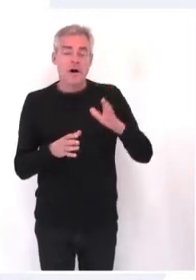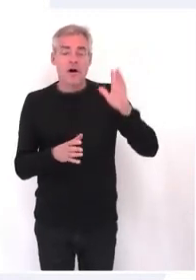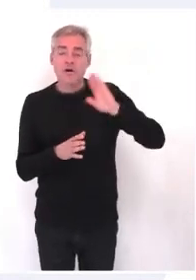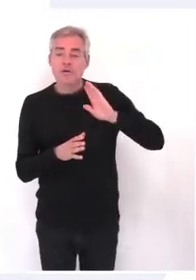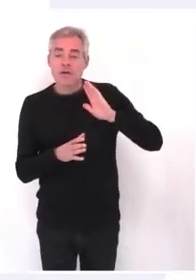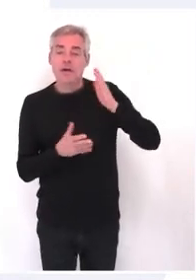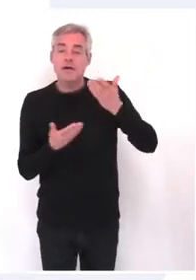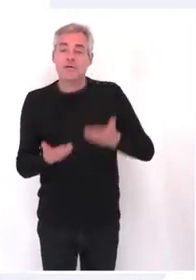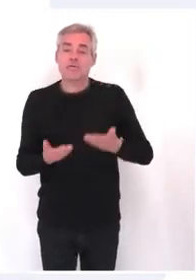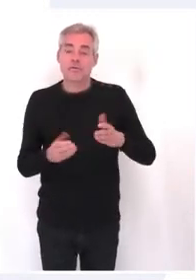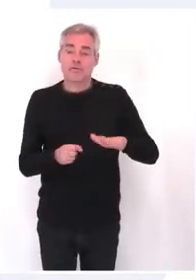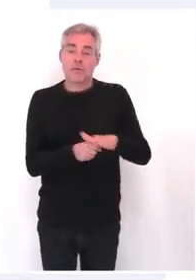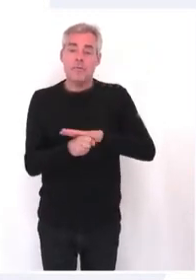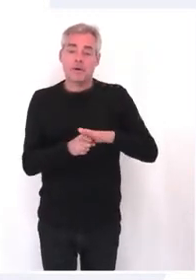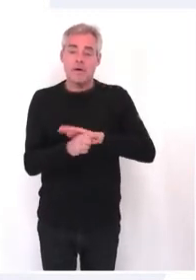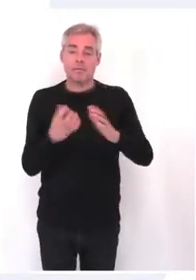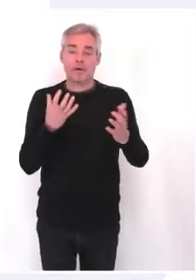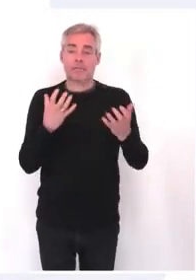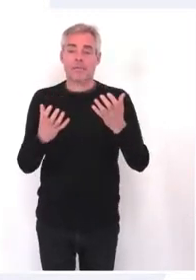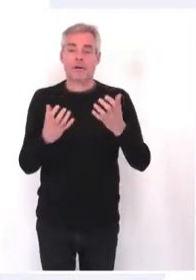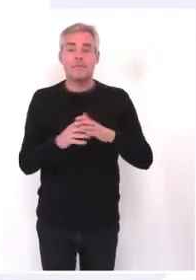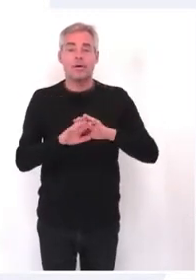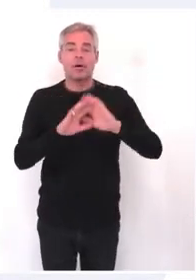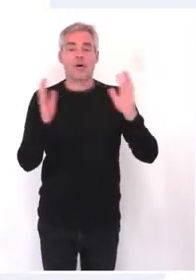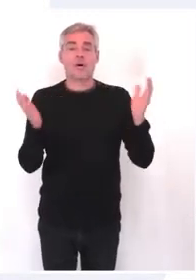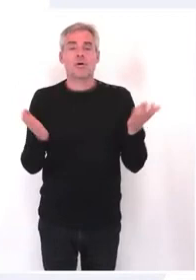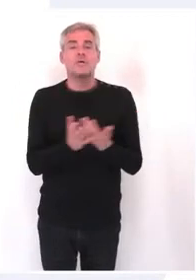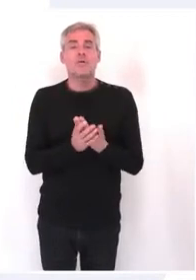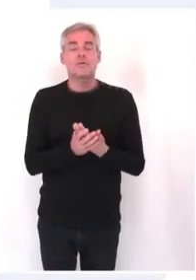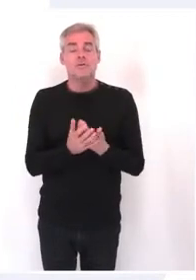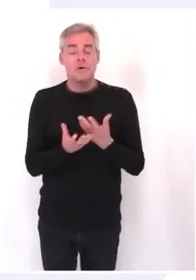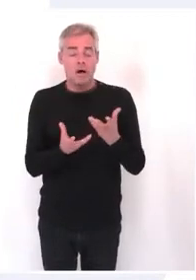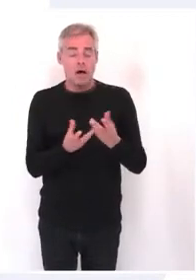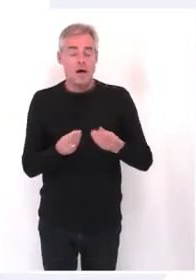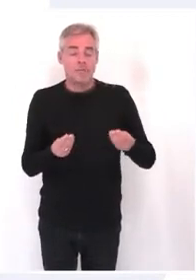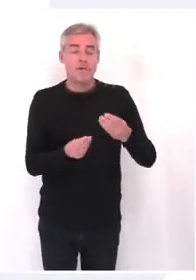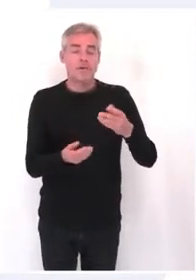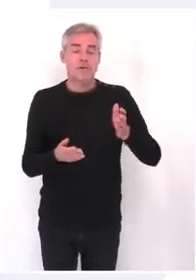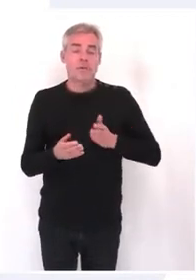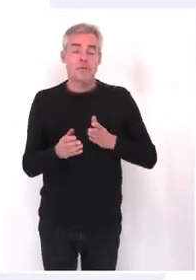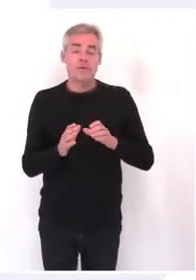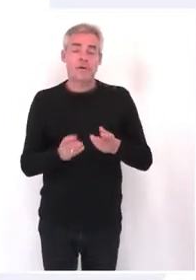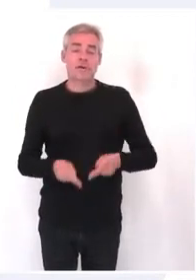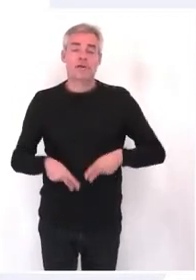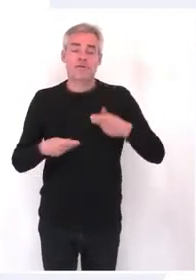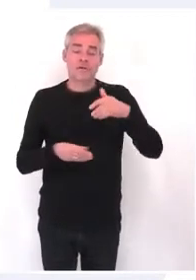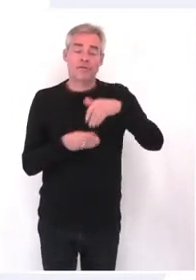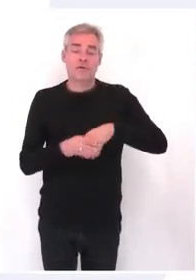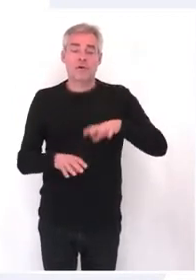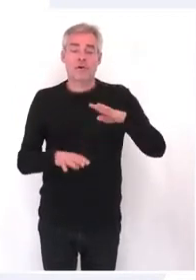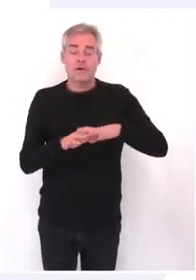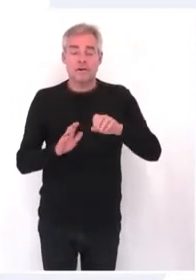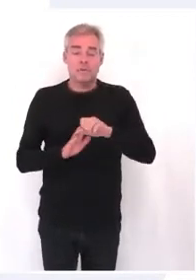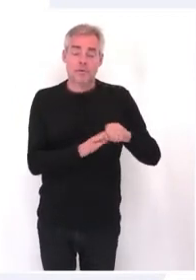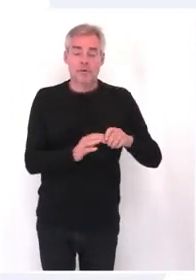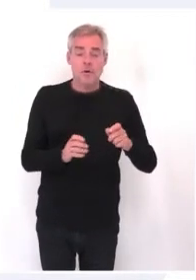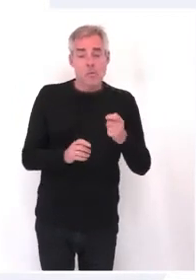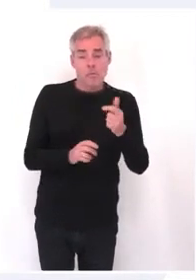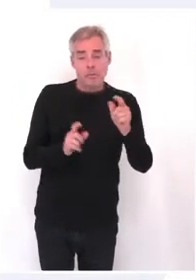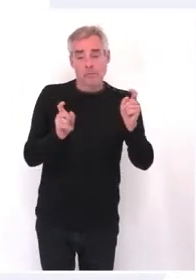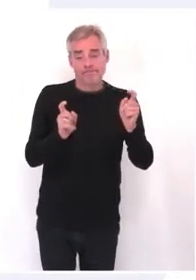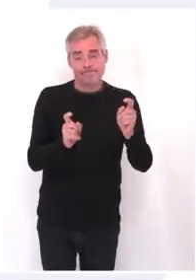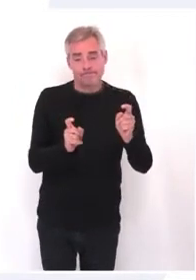apparaître. Au total, le nombre d'habitants bordelais vivant en quartier prioritaire est estimé en légère